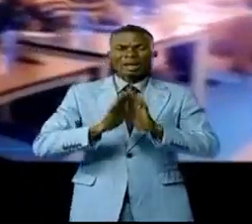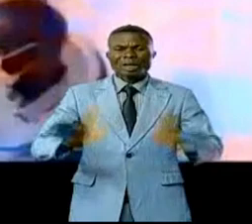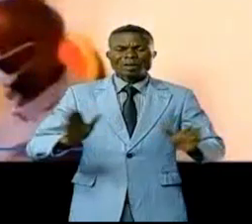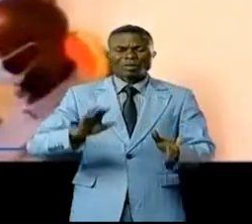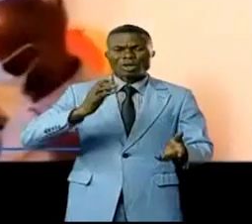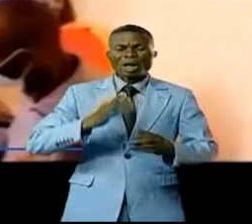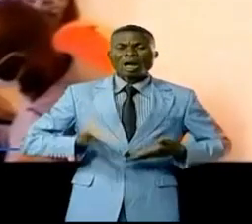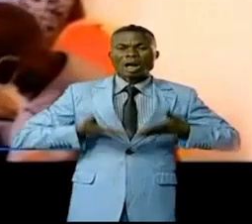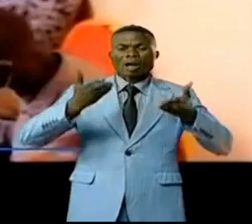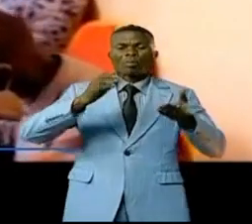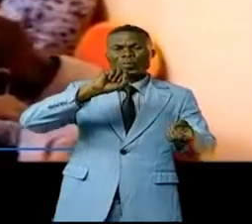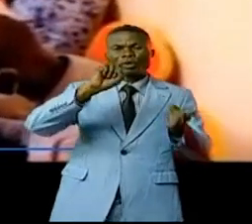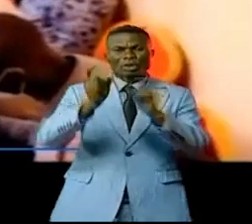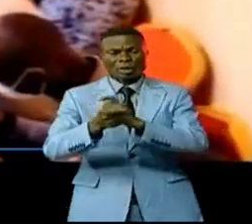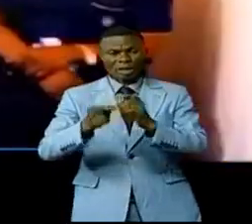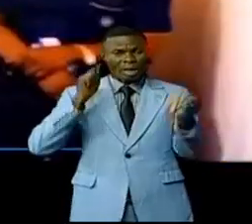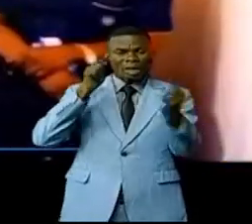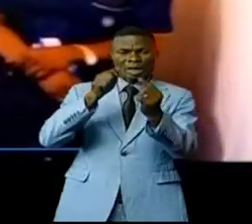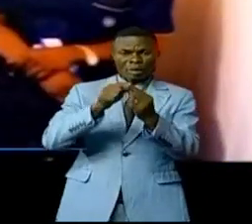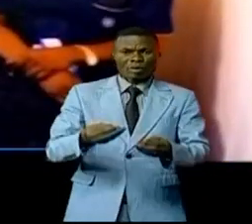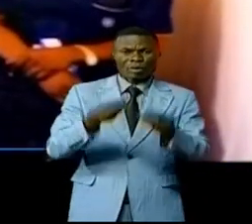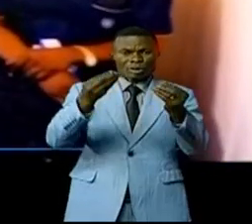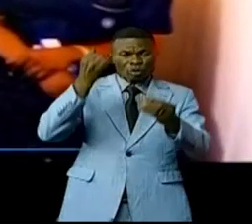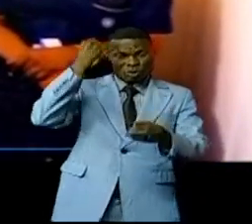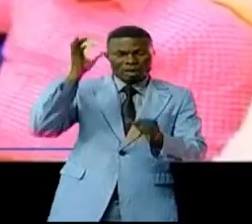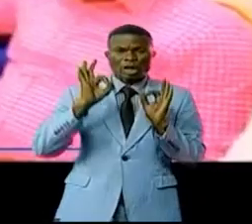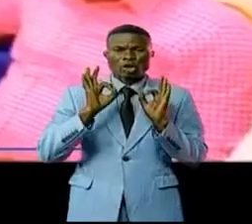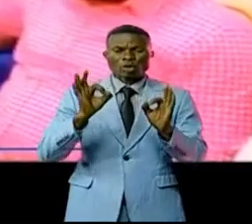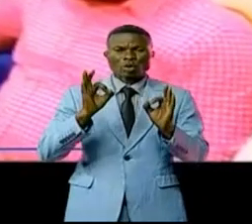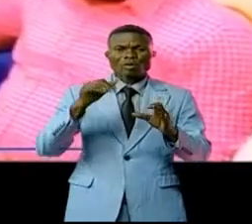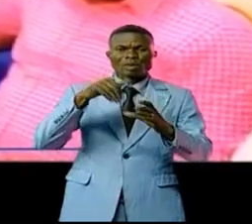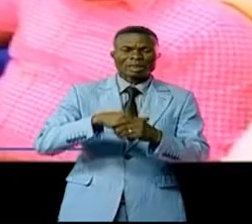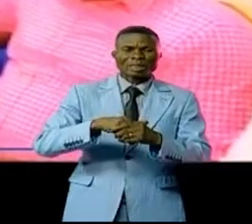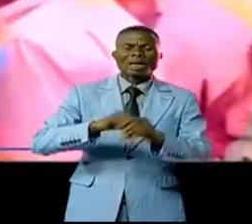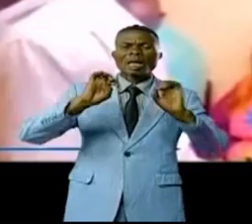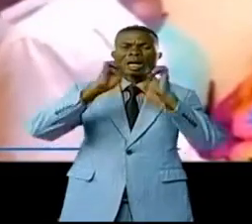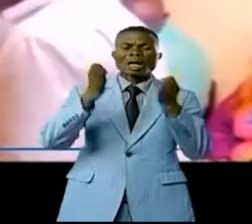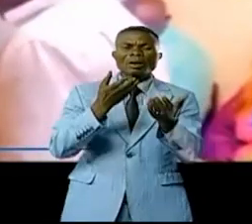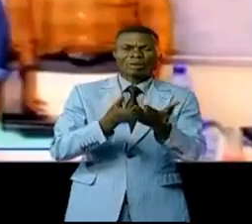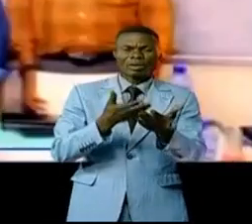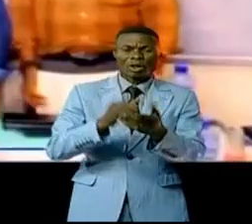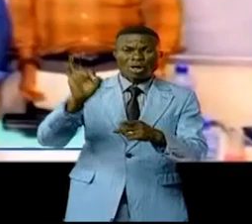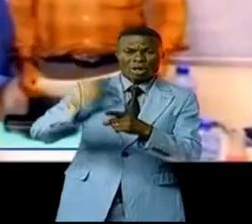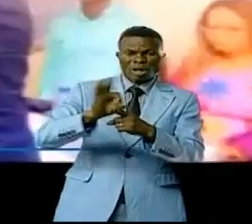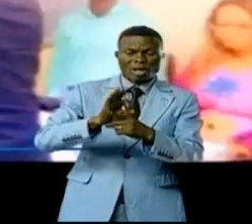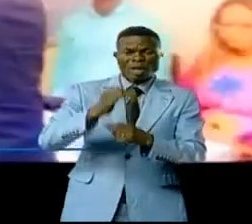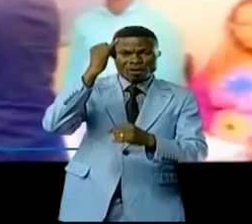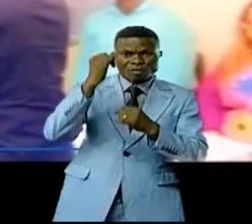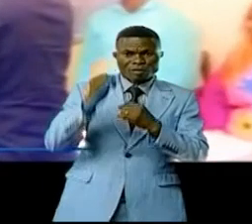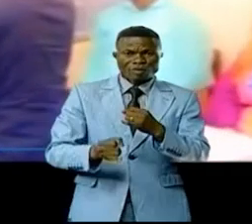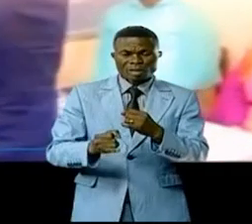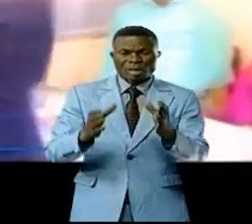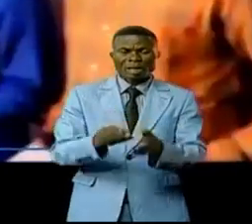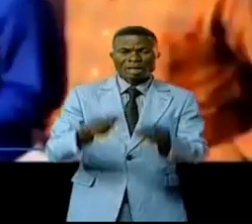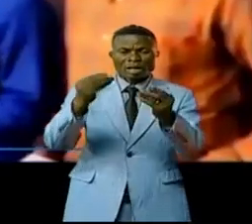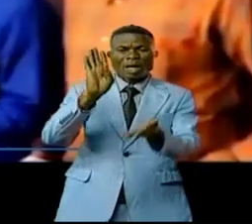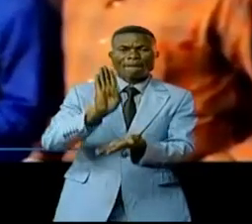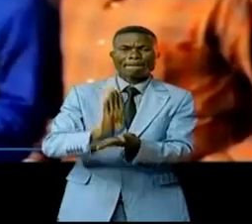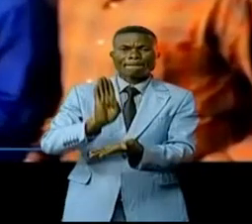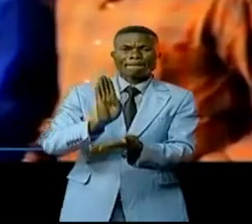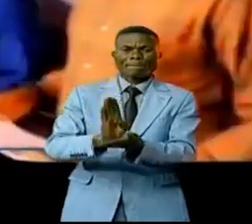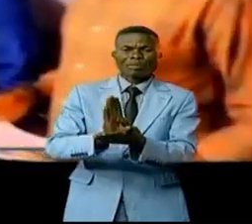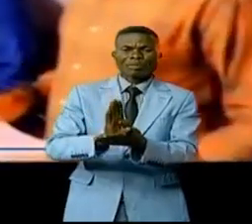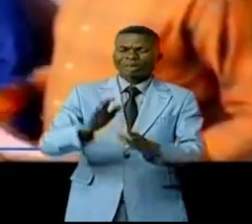réformes. Cela dans le but d'apporter des innovations au sein de leur entreprise. La formation s'est clôturée par la remise des brevets à